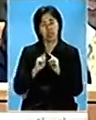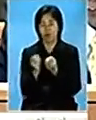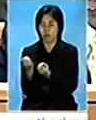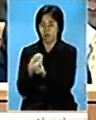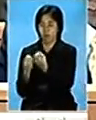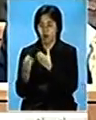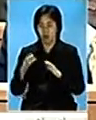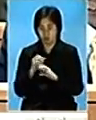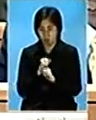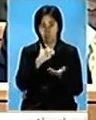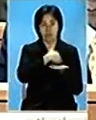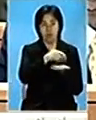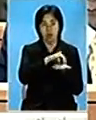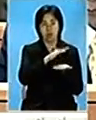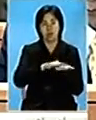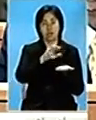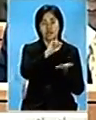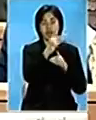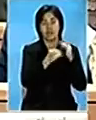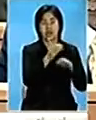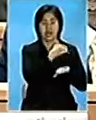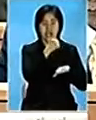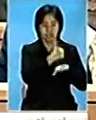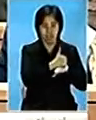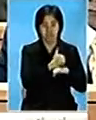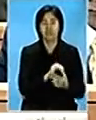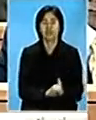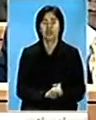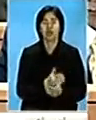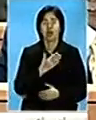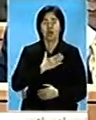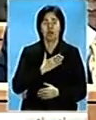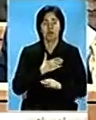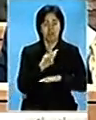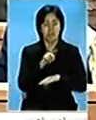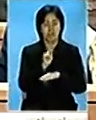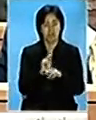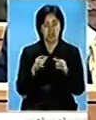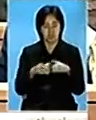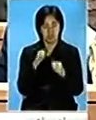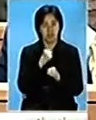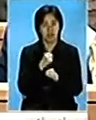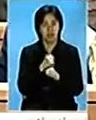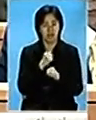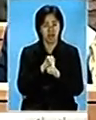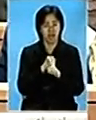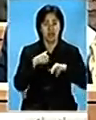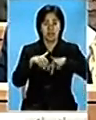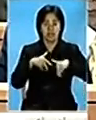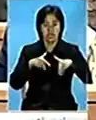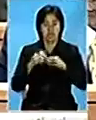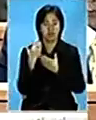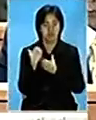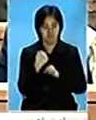าจากหลายองค์กรอย่างน้อยที่สุดผมในฐานะส่วนหนึ่งเป็นประธานคณะทำงานสมัชชาประชาชนของพรรคประชาธิ